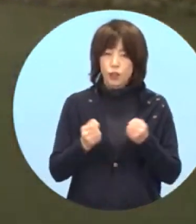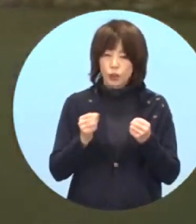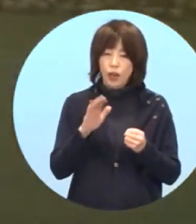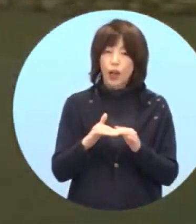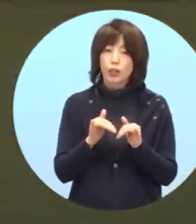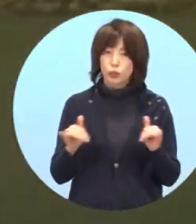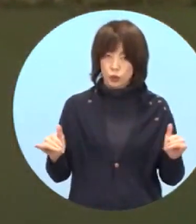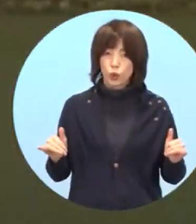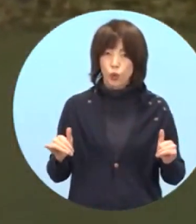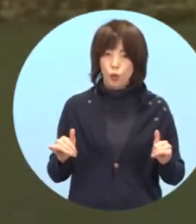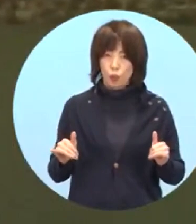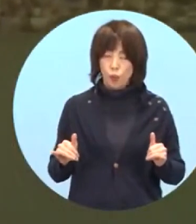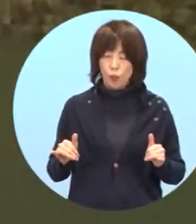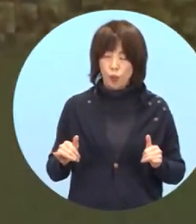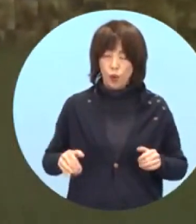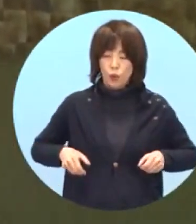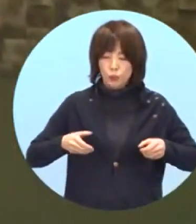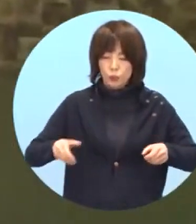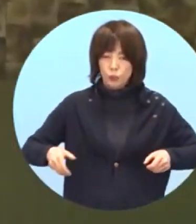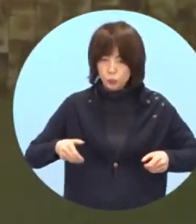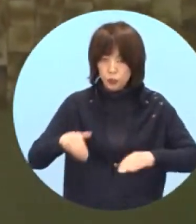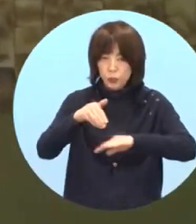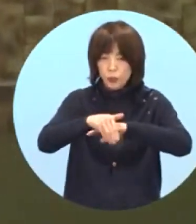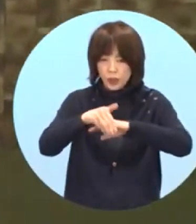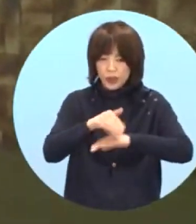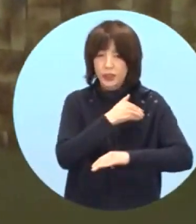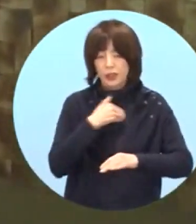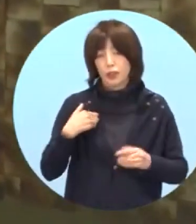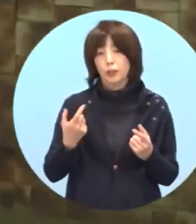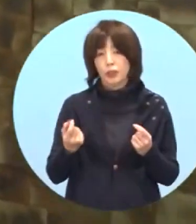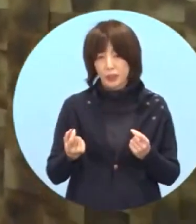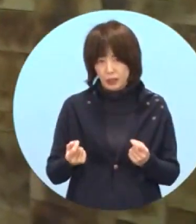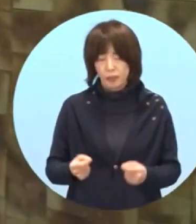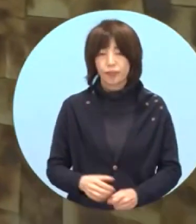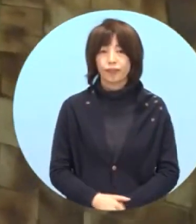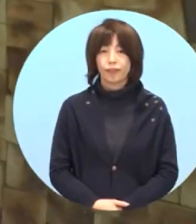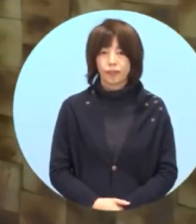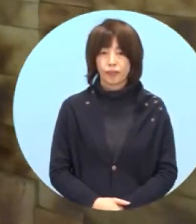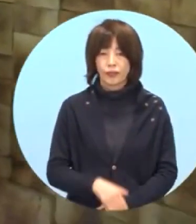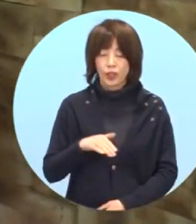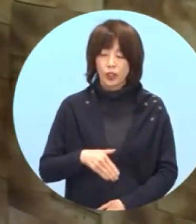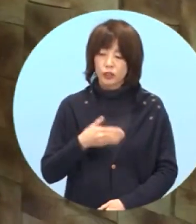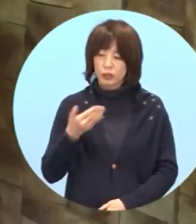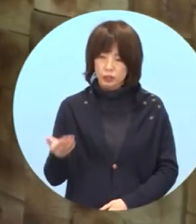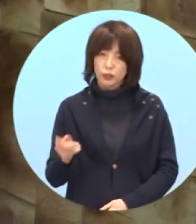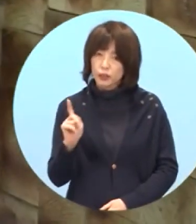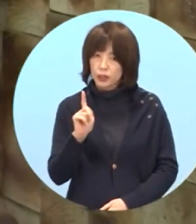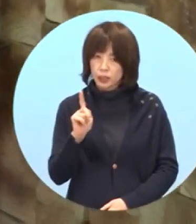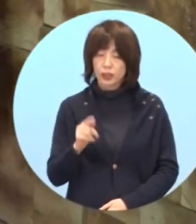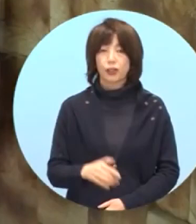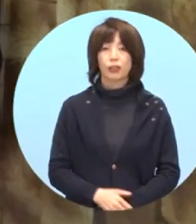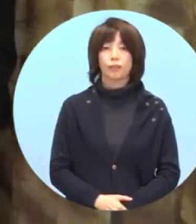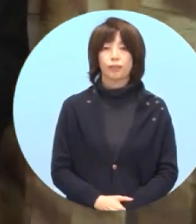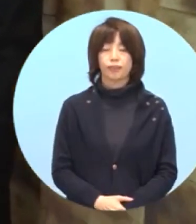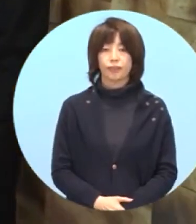方もスムーズに受付をすることができそうですね。次のリニューアルポイントは？